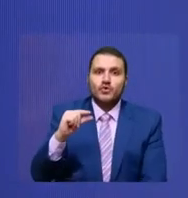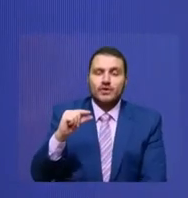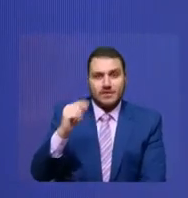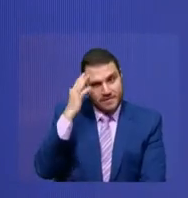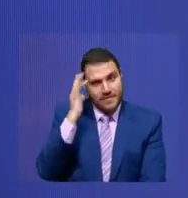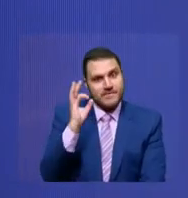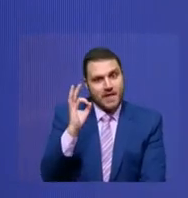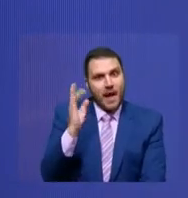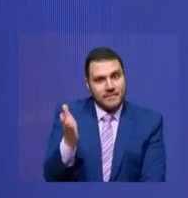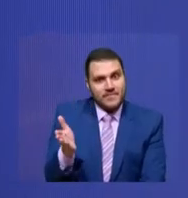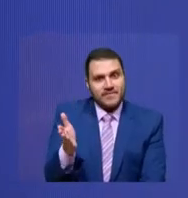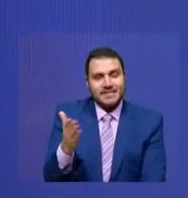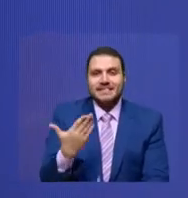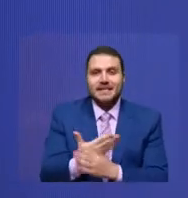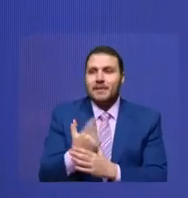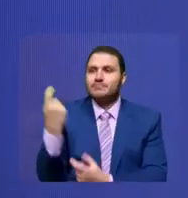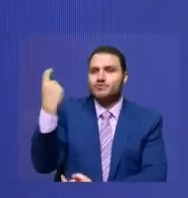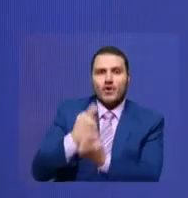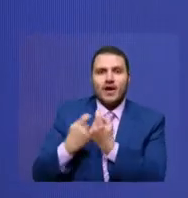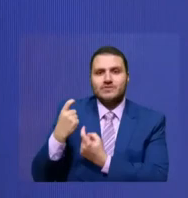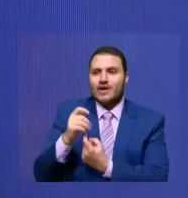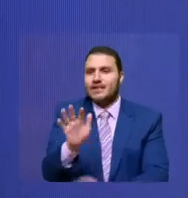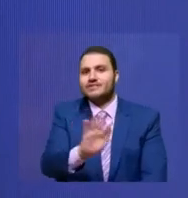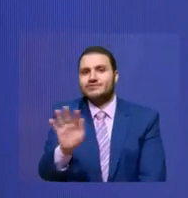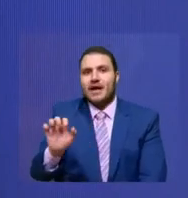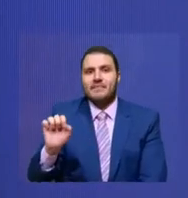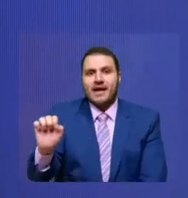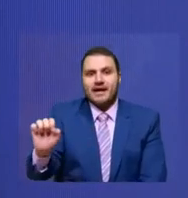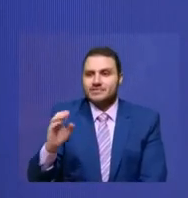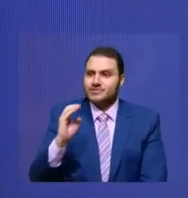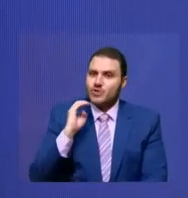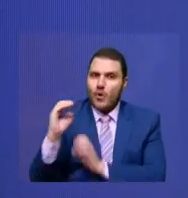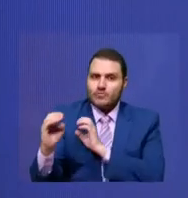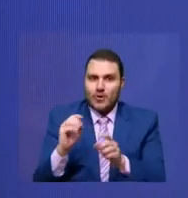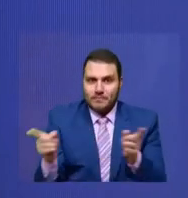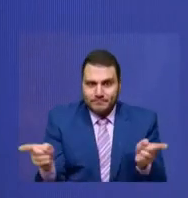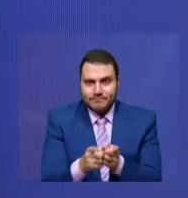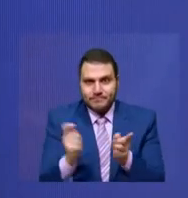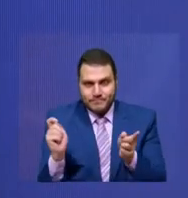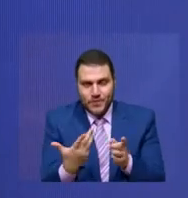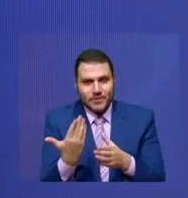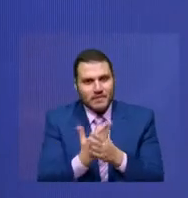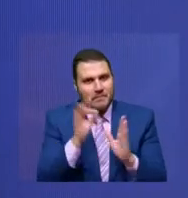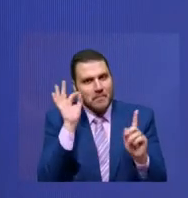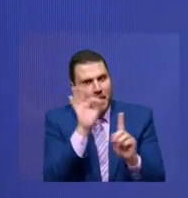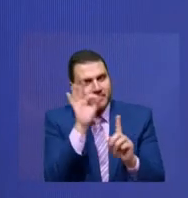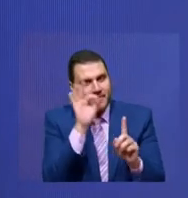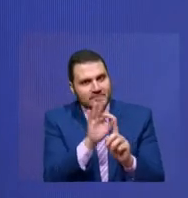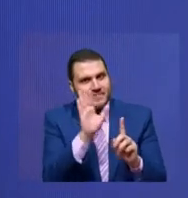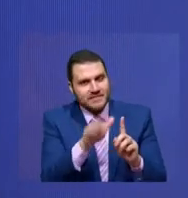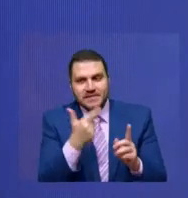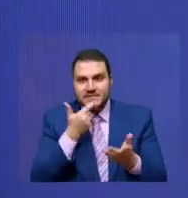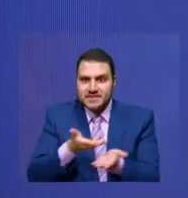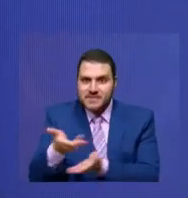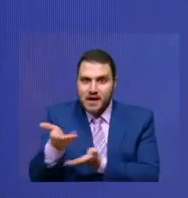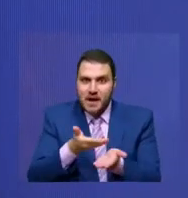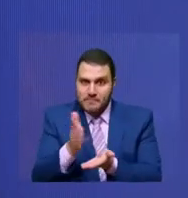استفسارات الجمهور الطبية وكذلك شرح بعض الحالات والنقاط اللي يتم الاستفسار